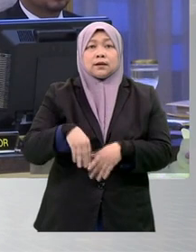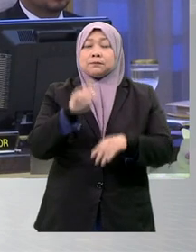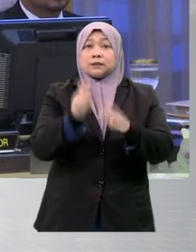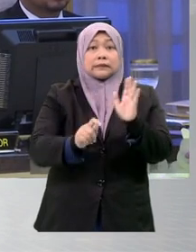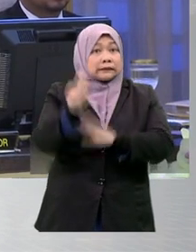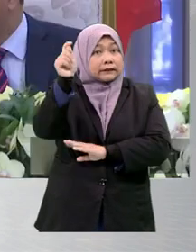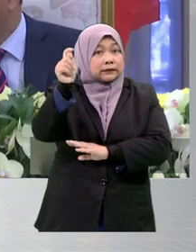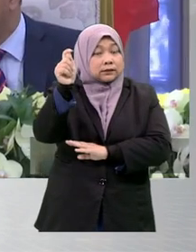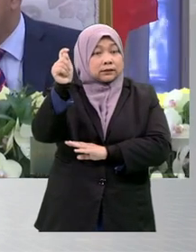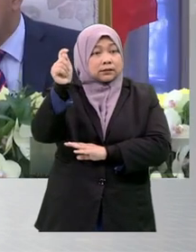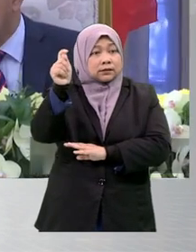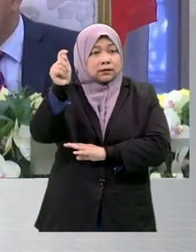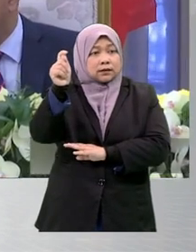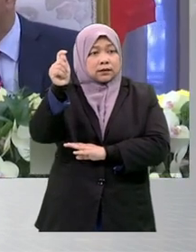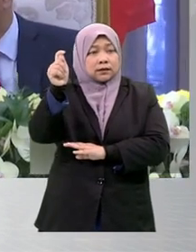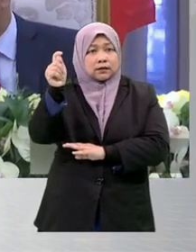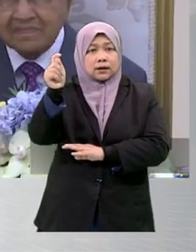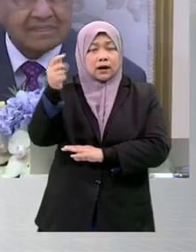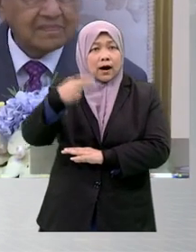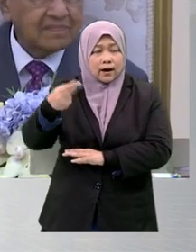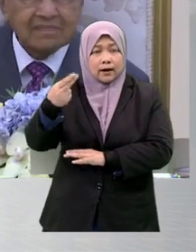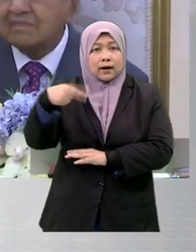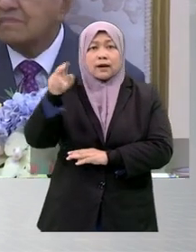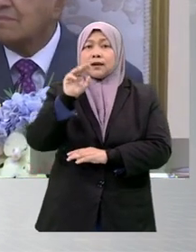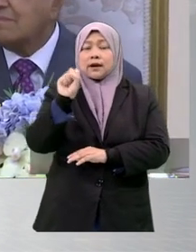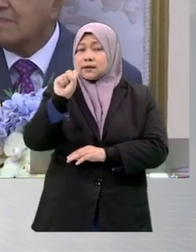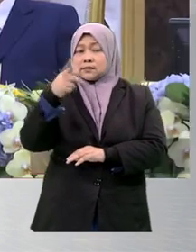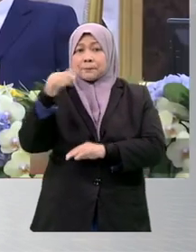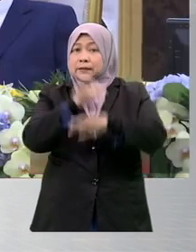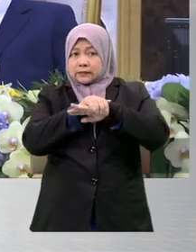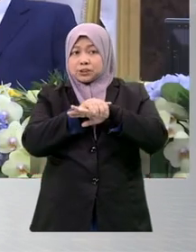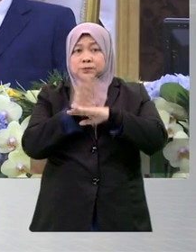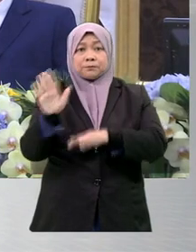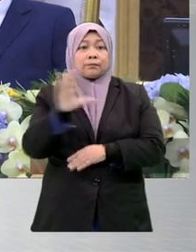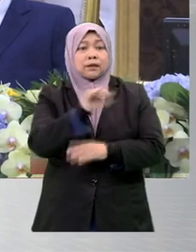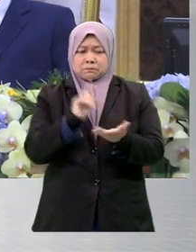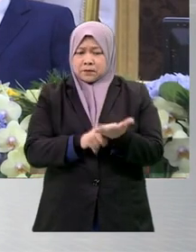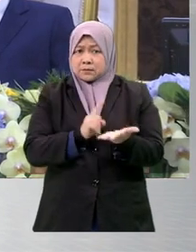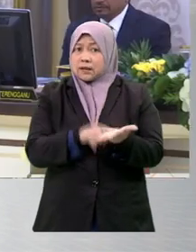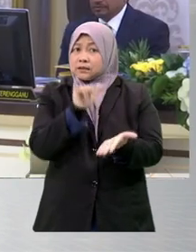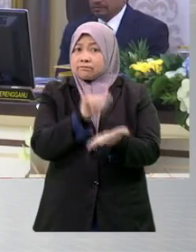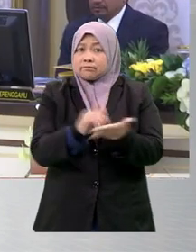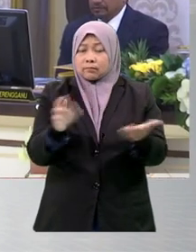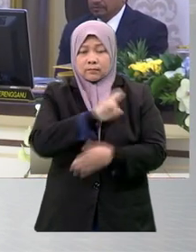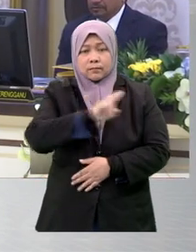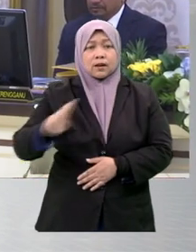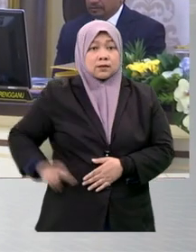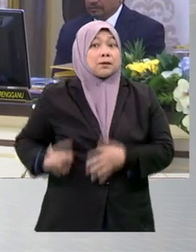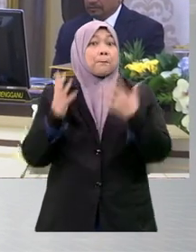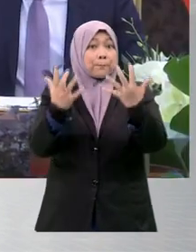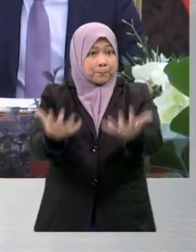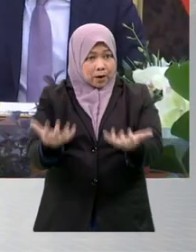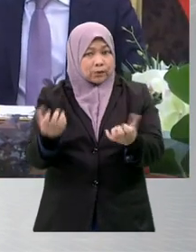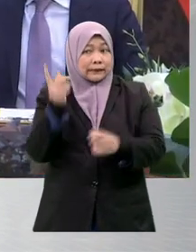tinggi ya high komissioner pesuruhjaya tinggi British dalam perbincangan tu raja-raja mahukan